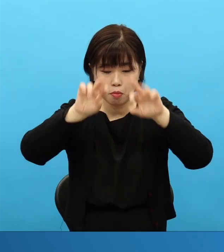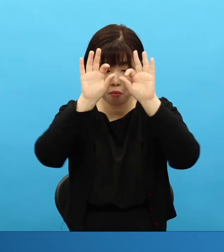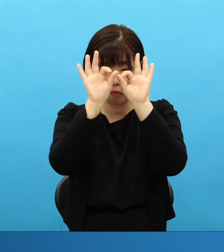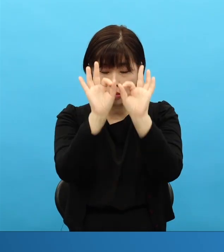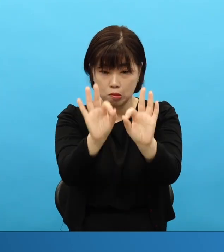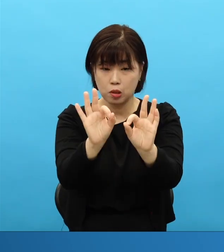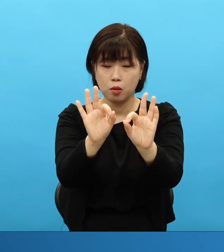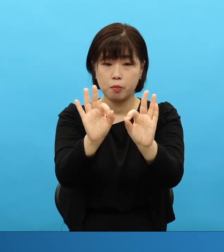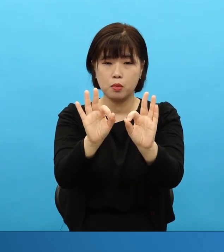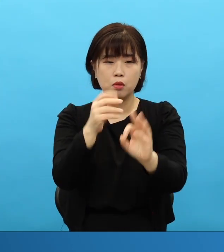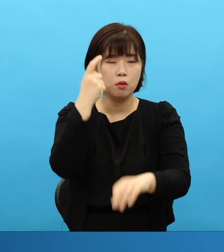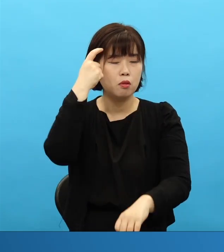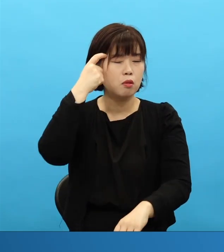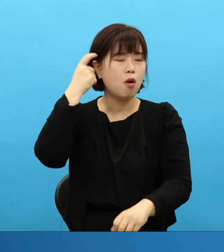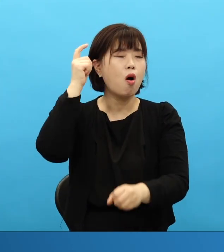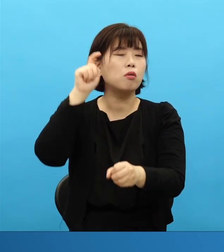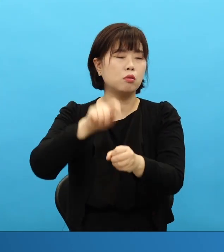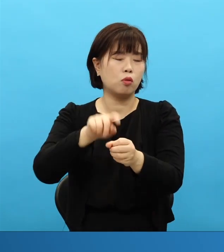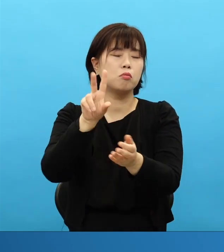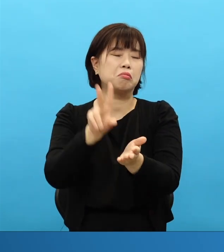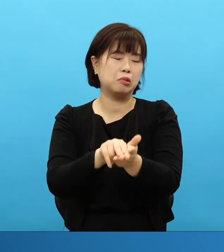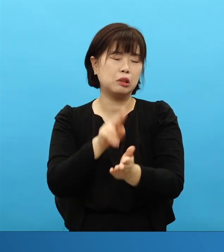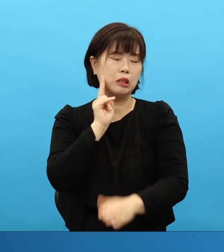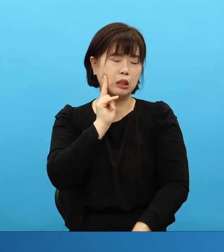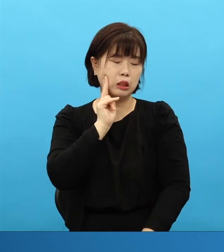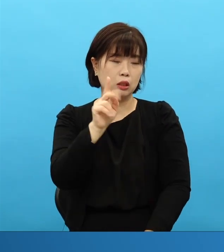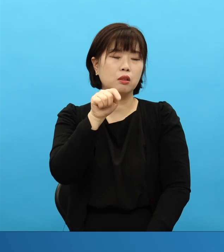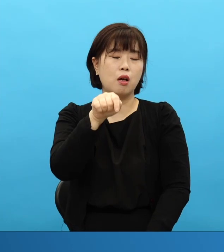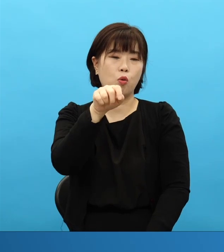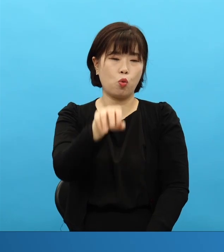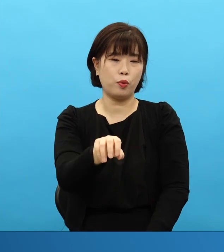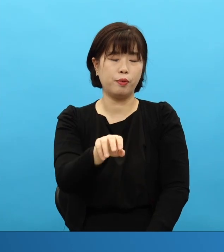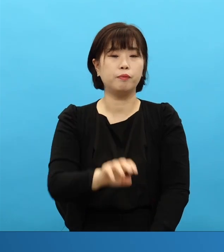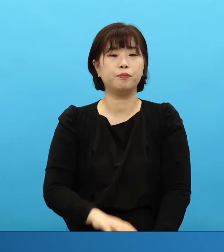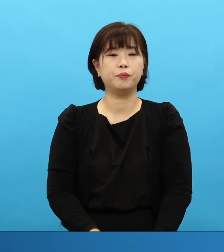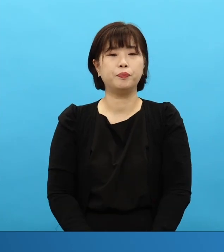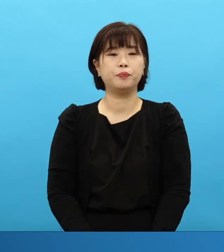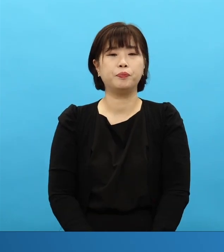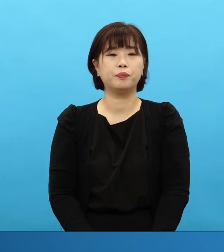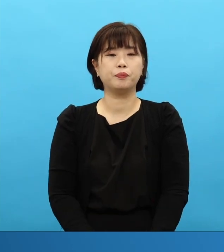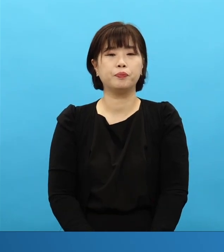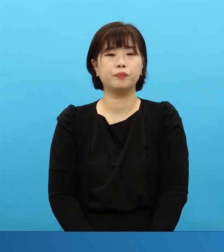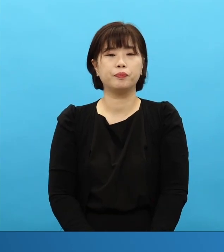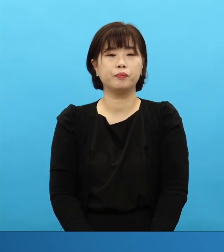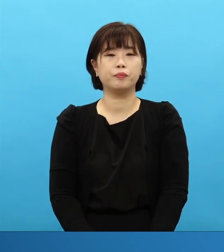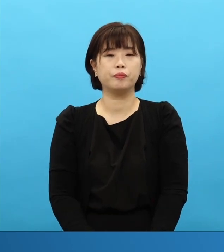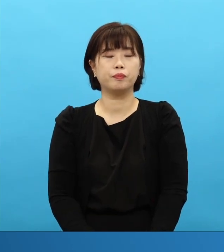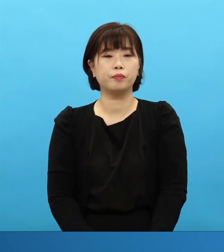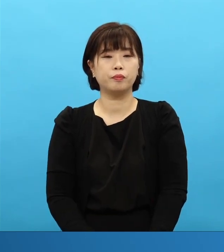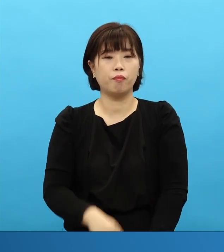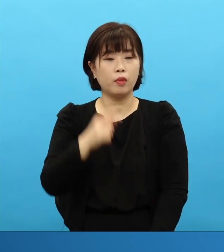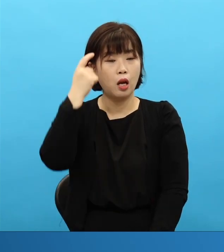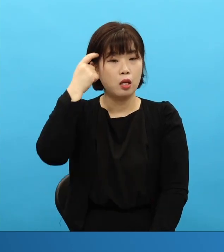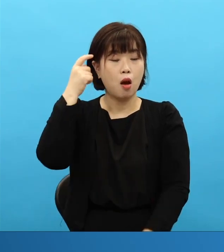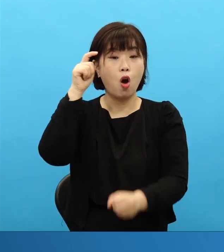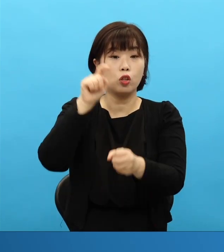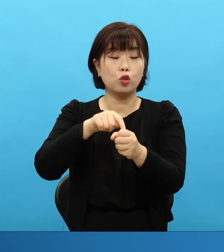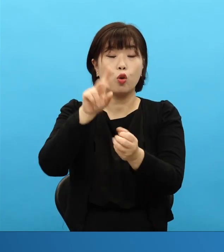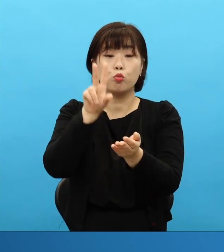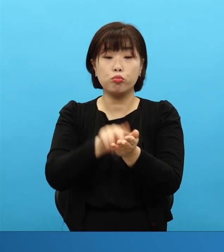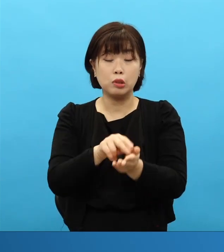다른 편으로 보면은 굉장히 영적 문제가 심각한 그런 현장입니다. 네, 영적 문제가 심각한 그